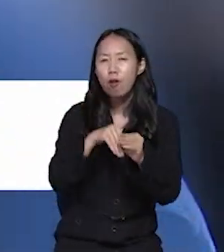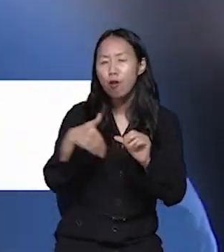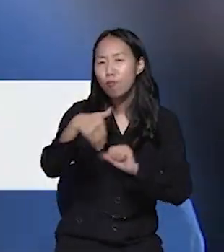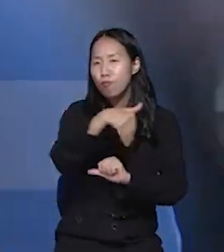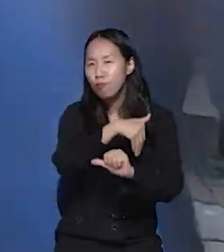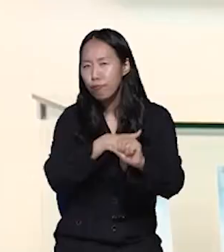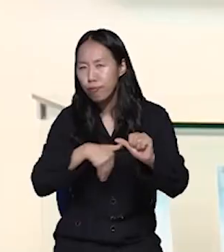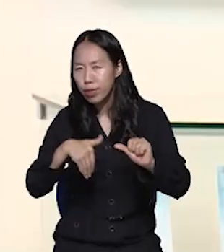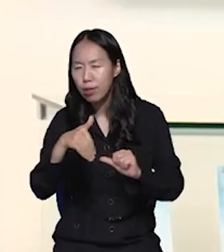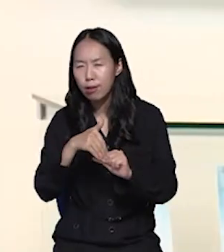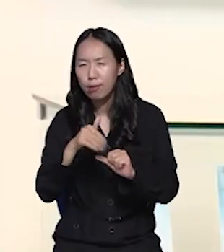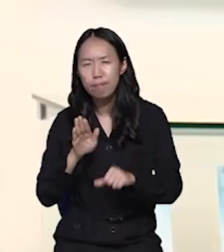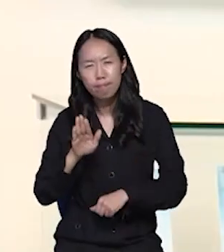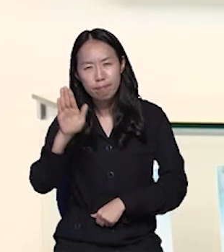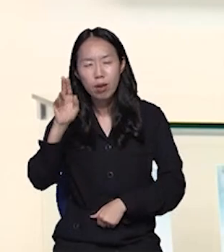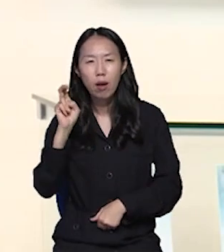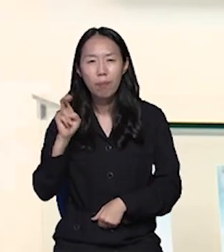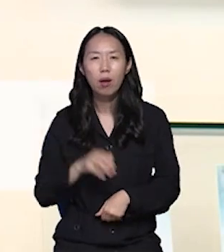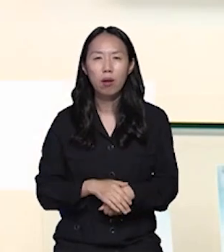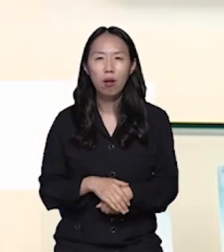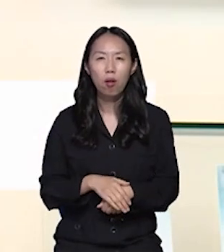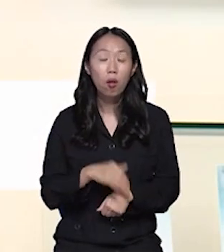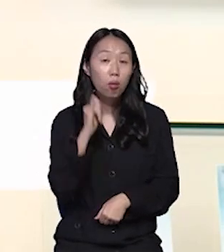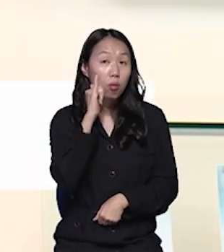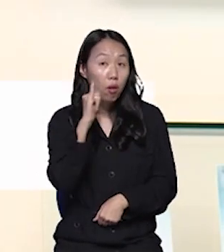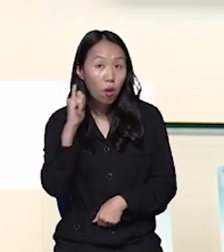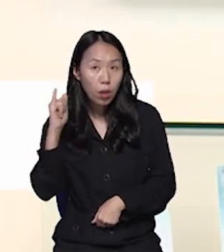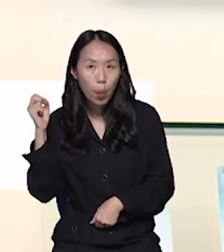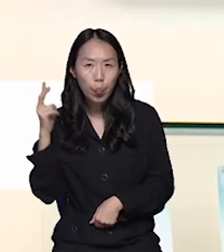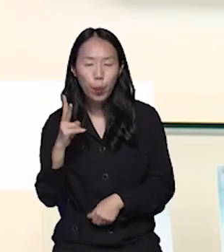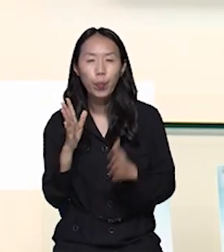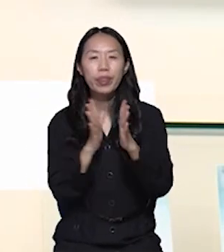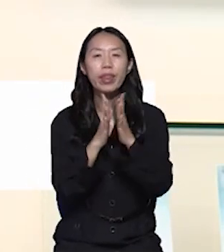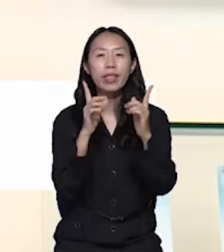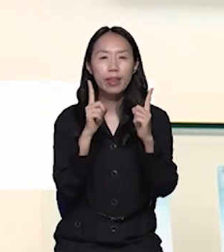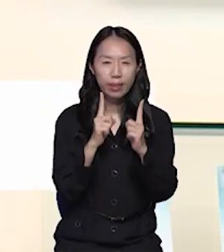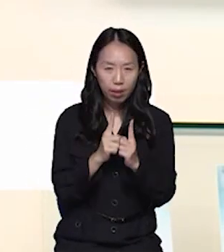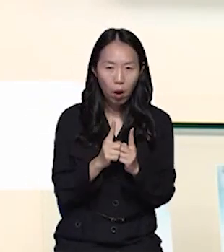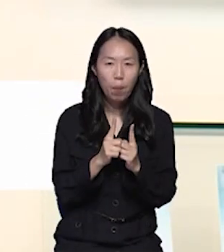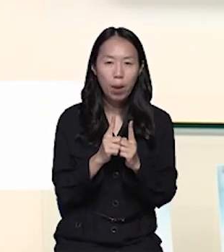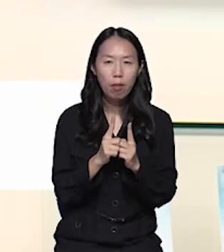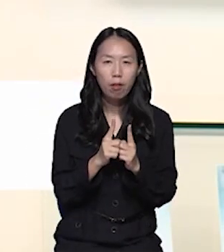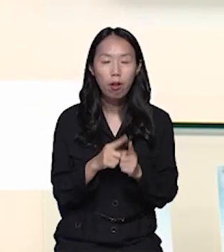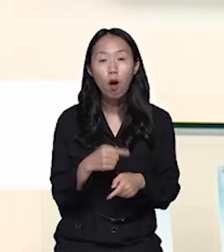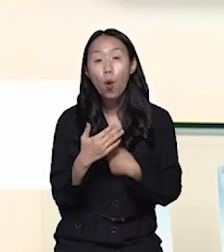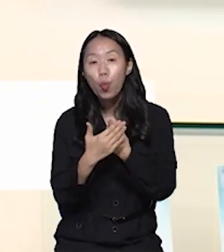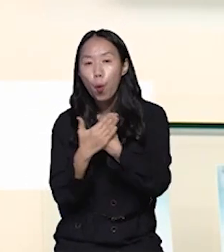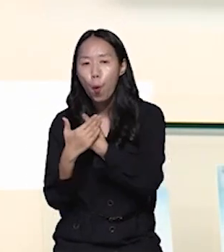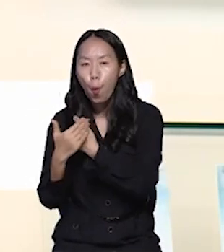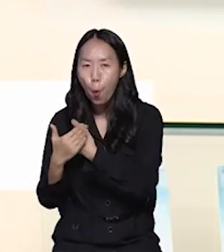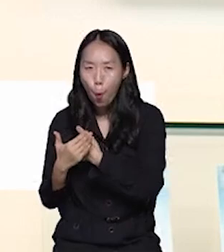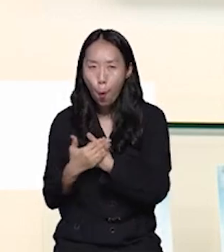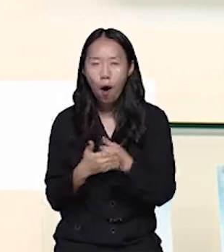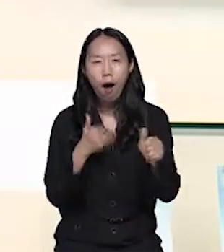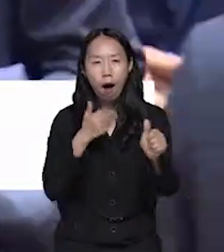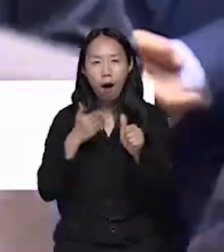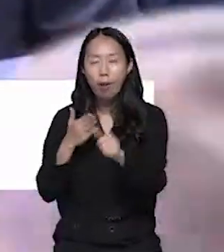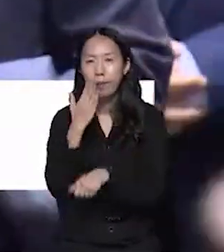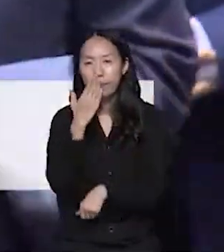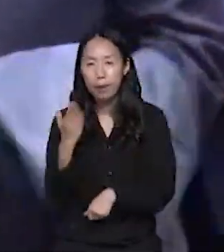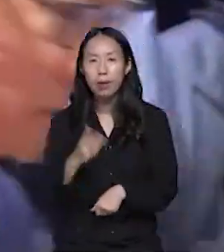전망입니다 전화나 말로 다이렉트로 직접 선거인을 대상으로 선거 운동도 하실 수가